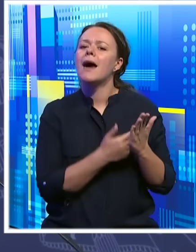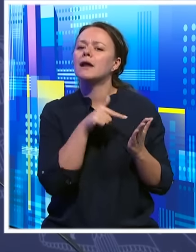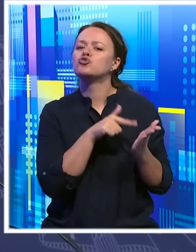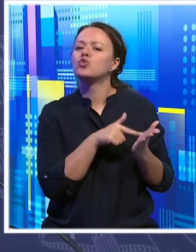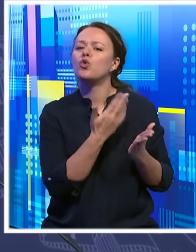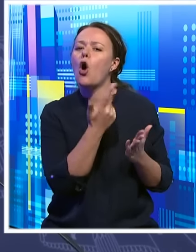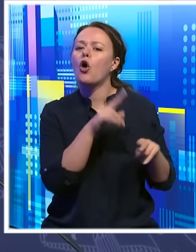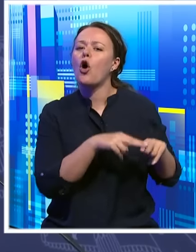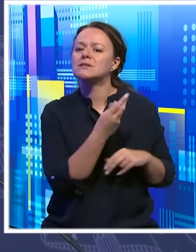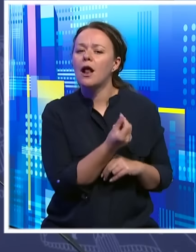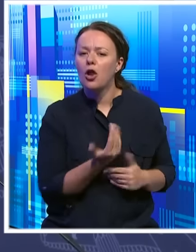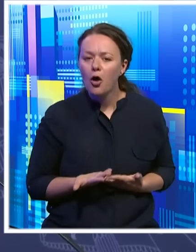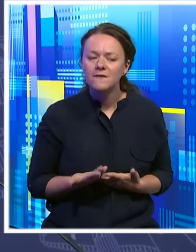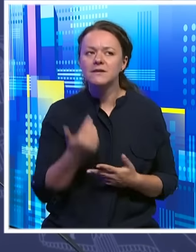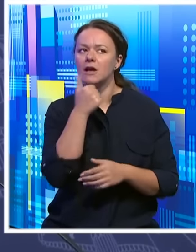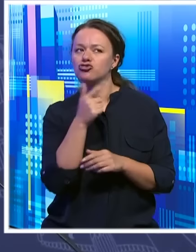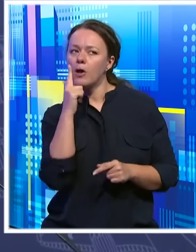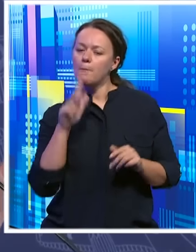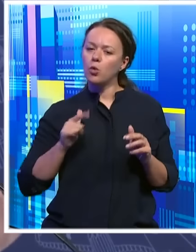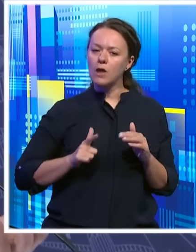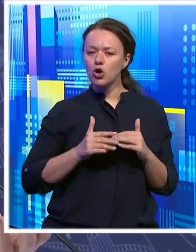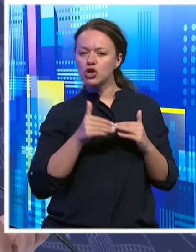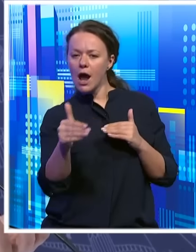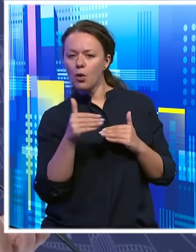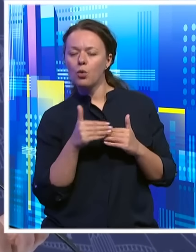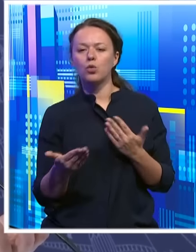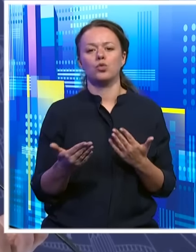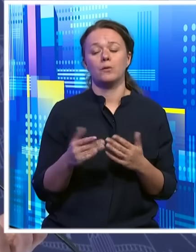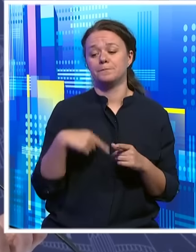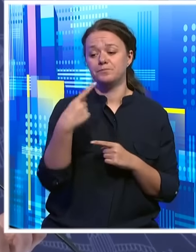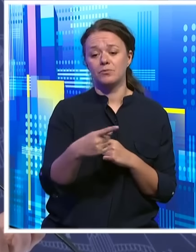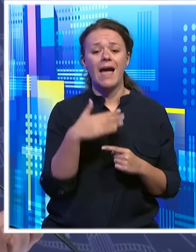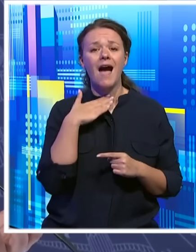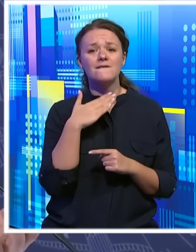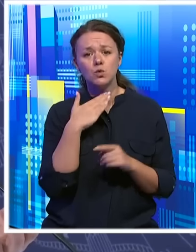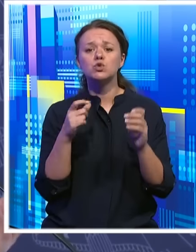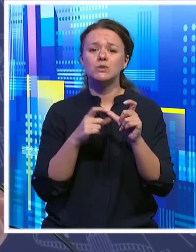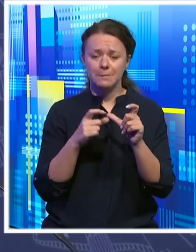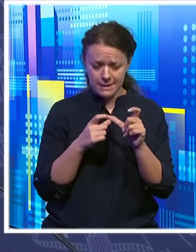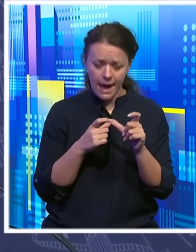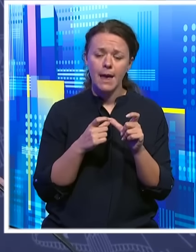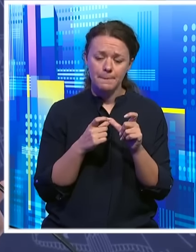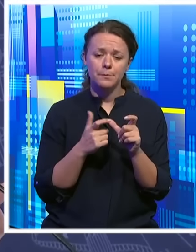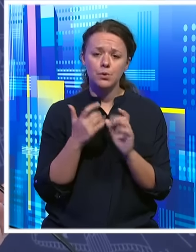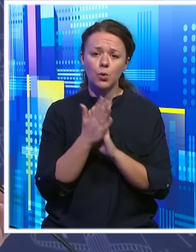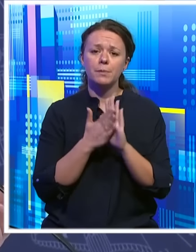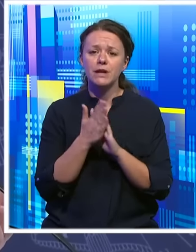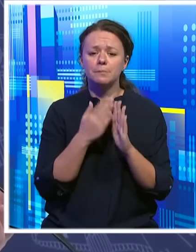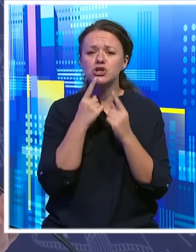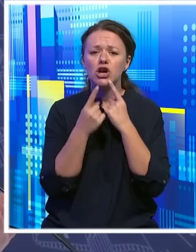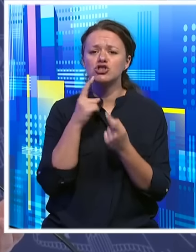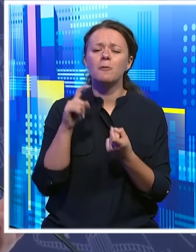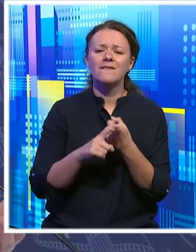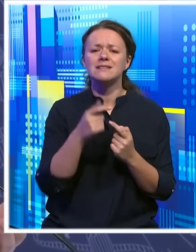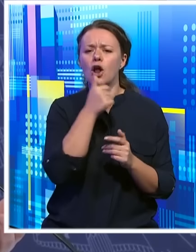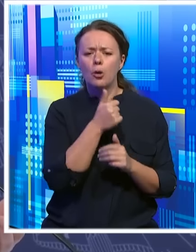koliko, šta je to što mogu da očekuju u narednom periodu. Negde u avgustu, septembru pričat ćemo o budžetu i o platama